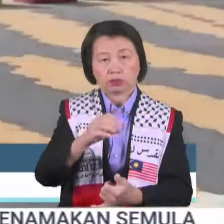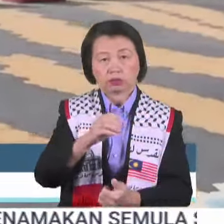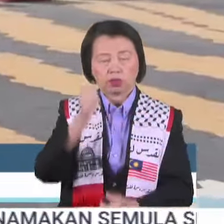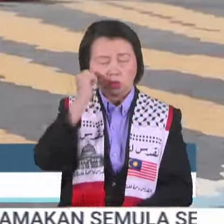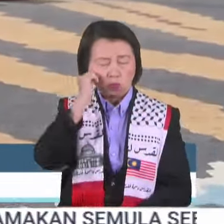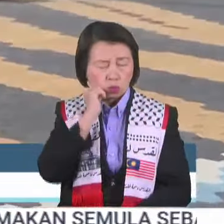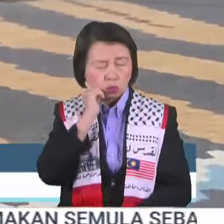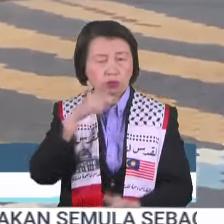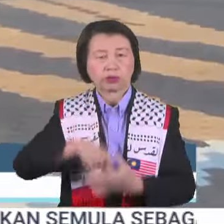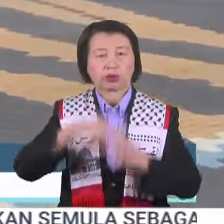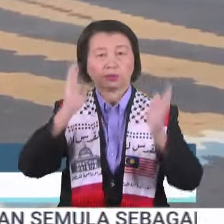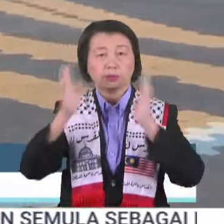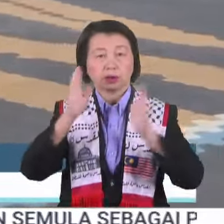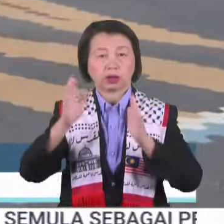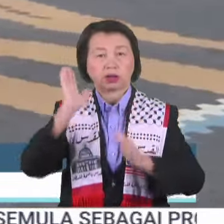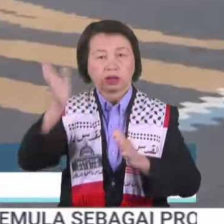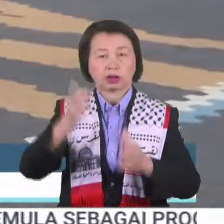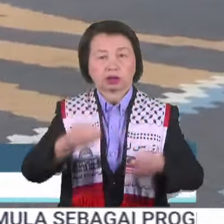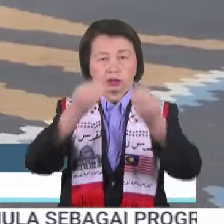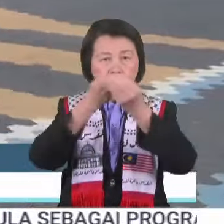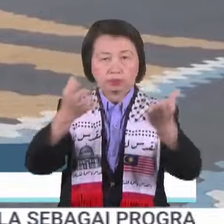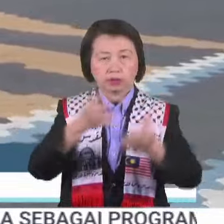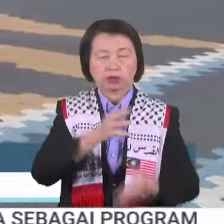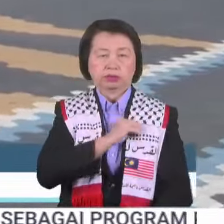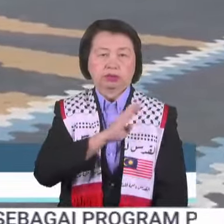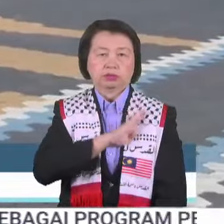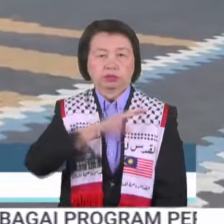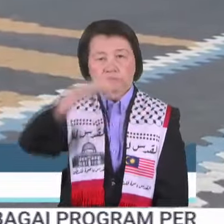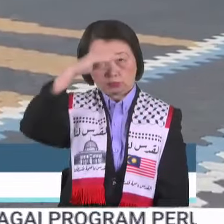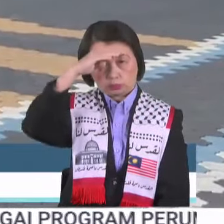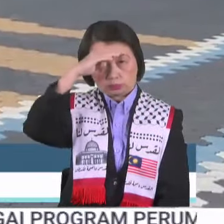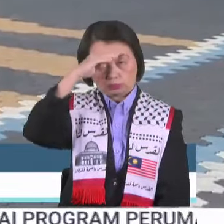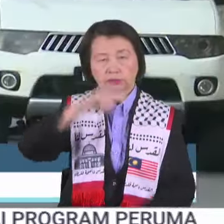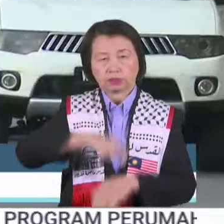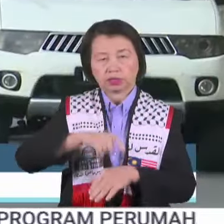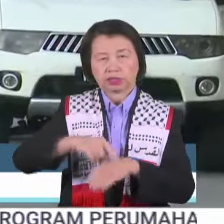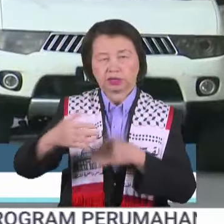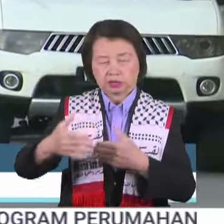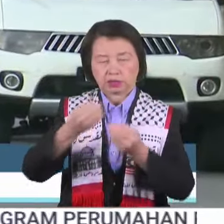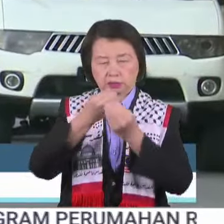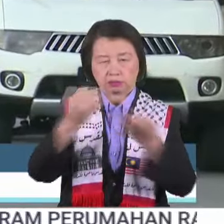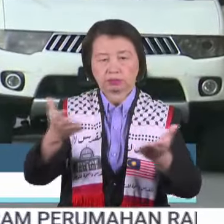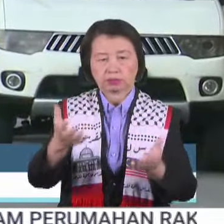tertua dalam negara itu akan diumumkan Menteri Besar Johor dalam masa terdekat.